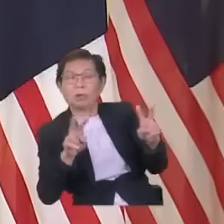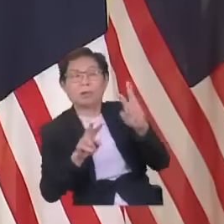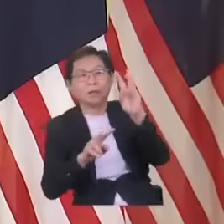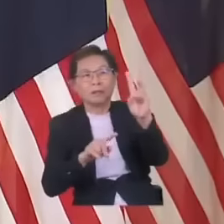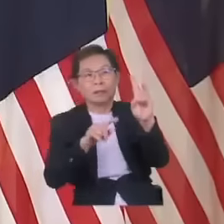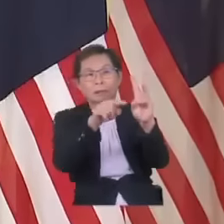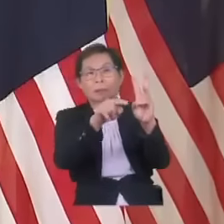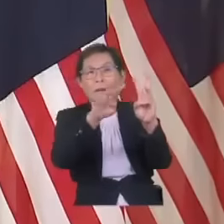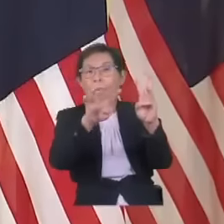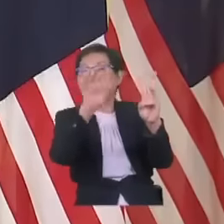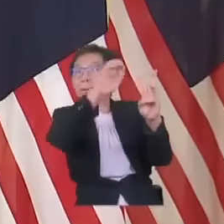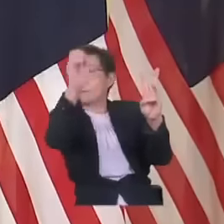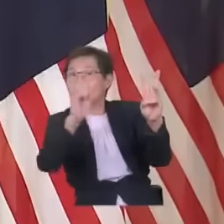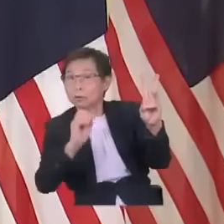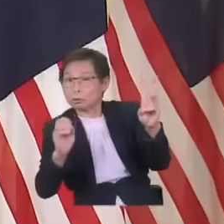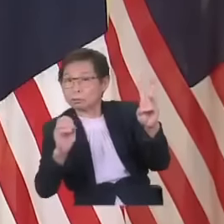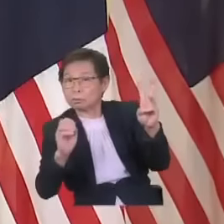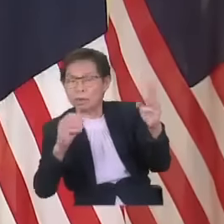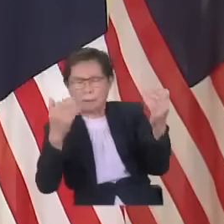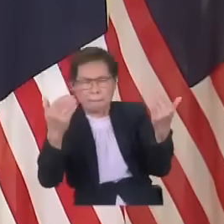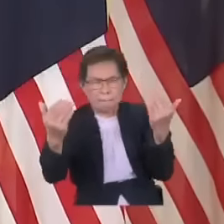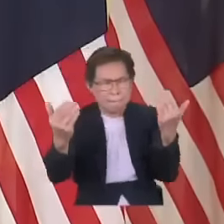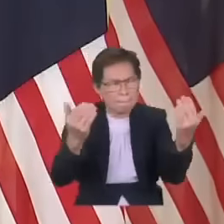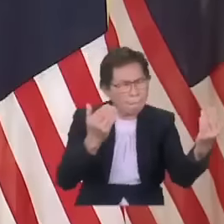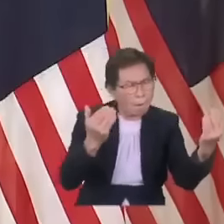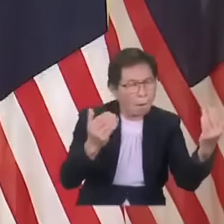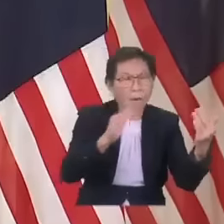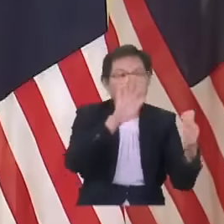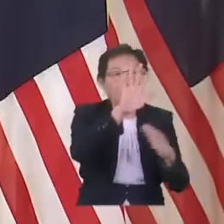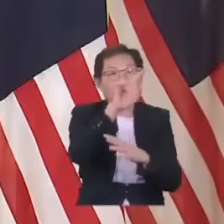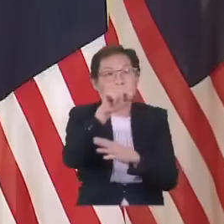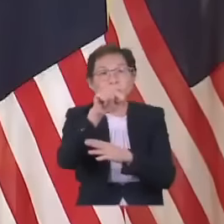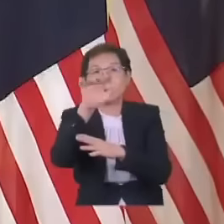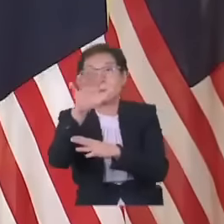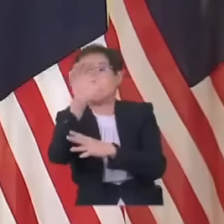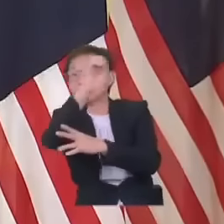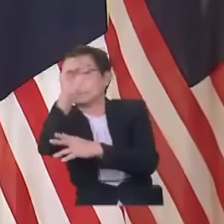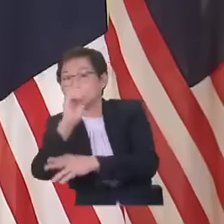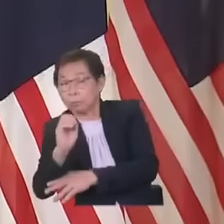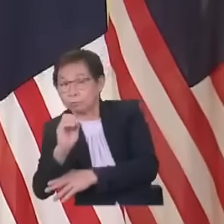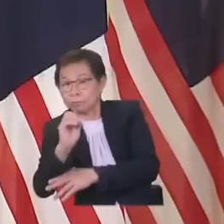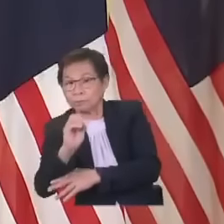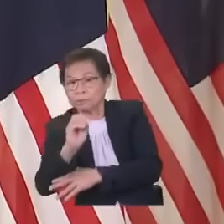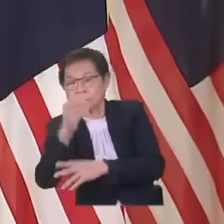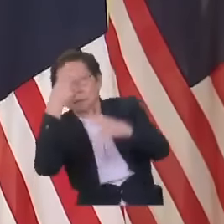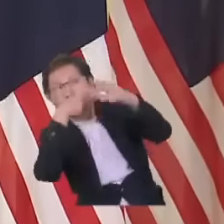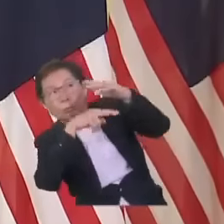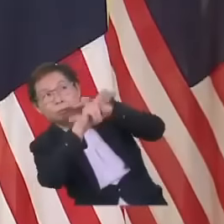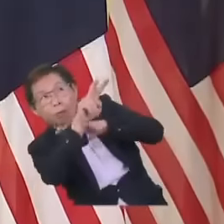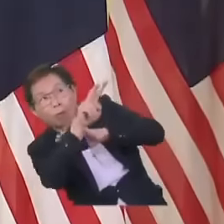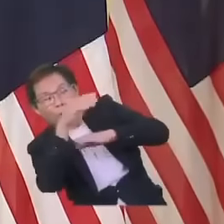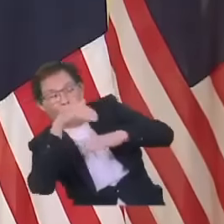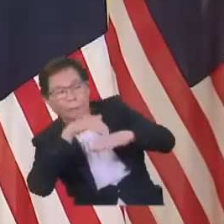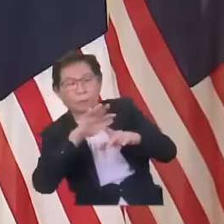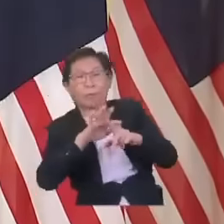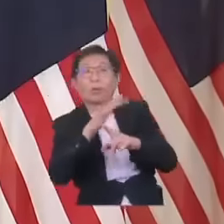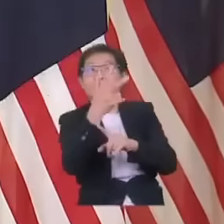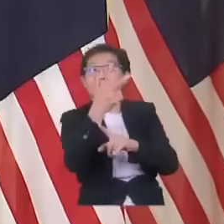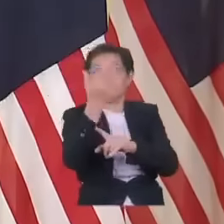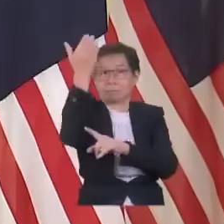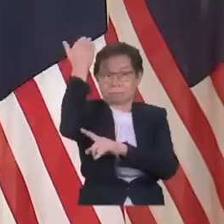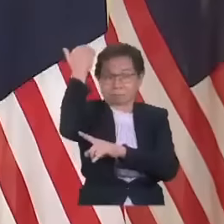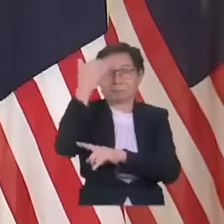6 populeran pak pratus berbanding 5 populeran 500 yang dianjurkan pada masa